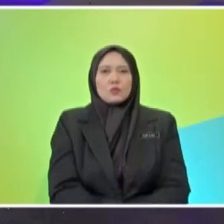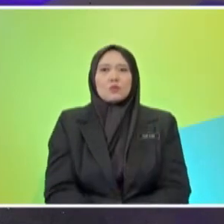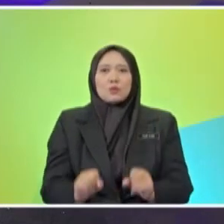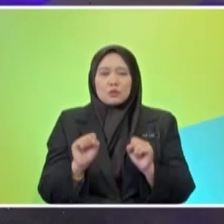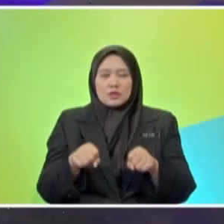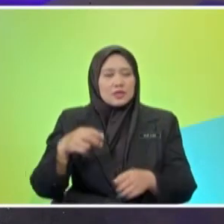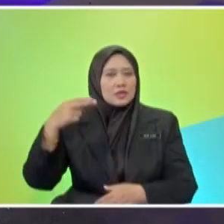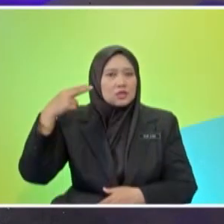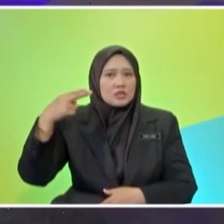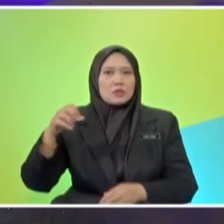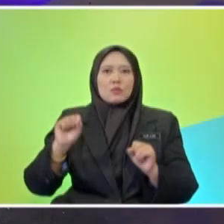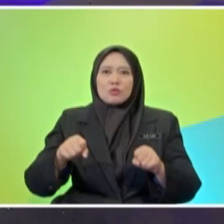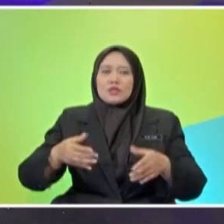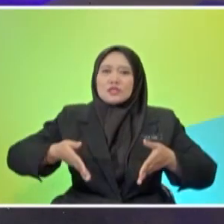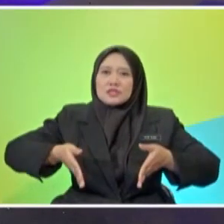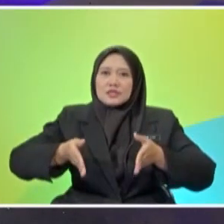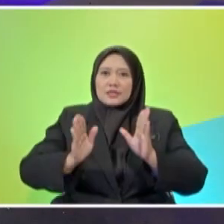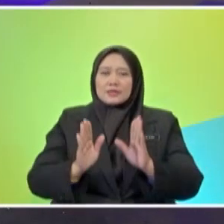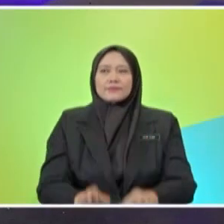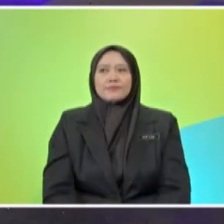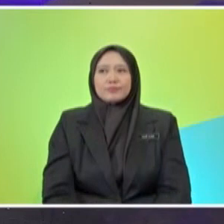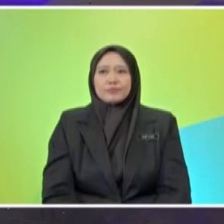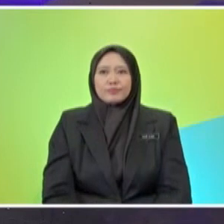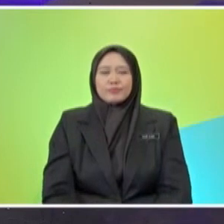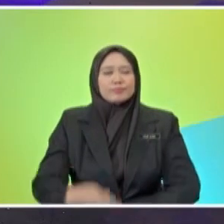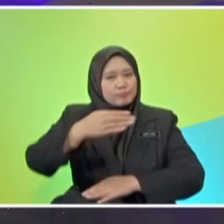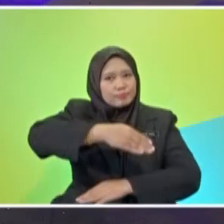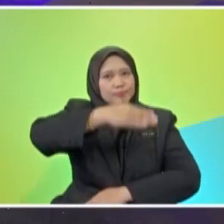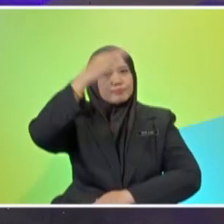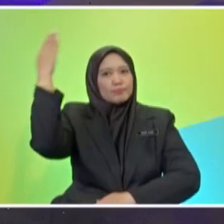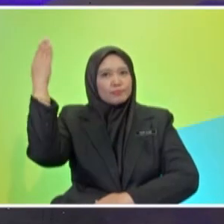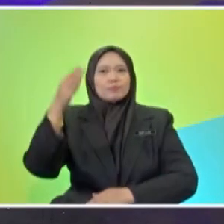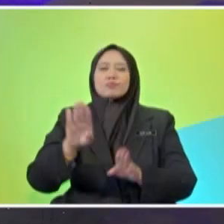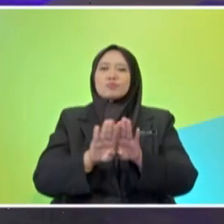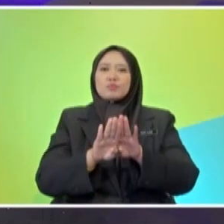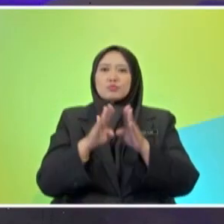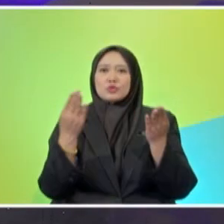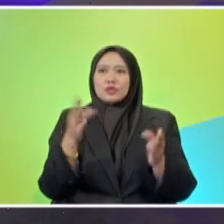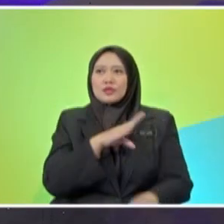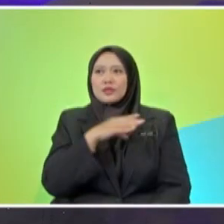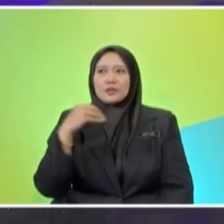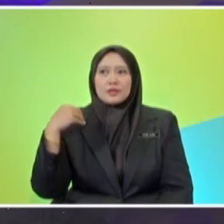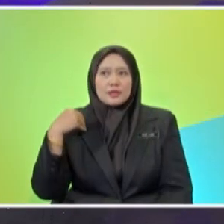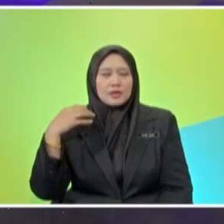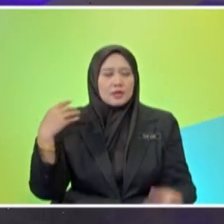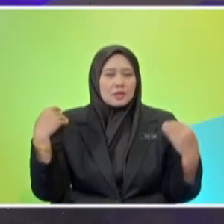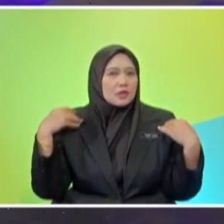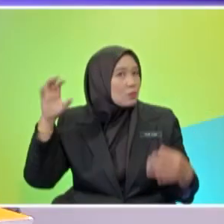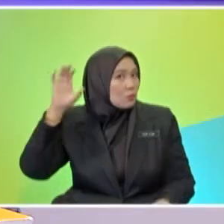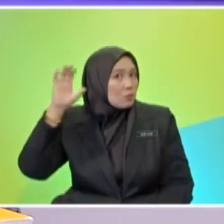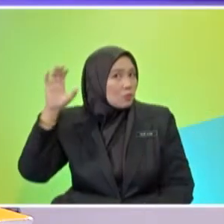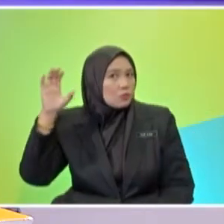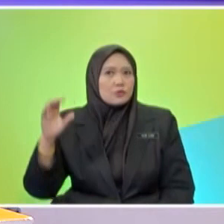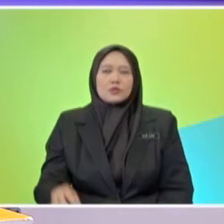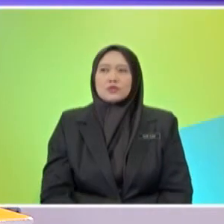pun terbuka masa tu Irfan. Bukan setakat palang terbuka, dia punya pembas dia pun berbunyi. Pembas ni dengan kata